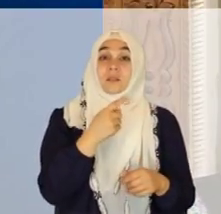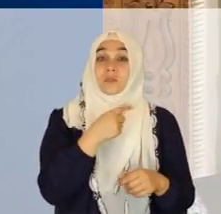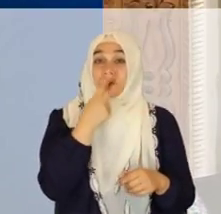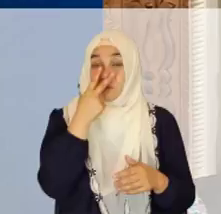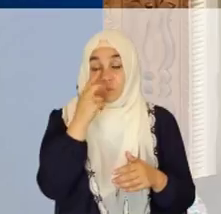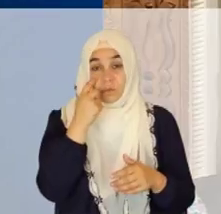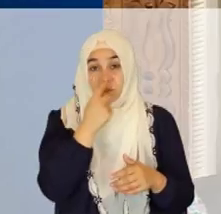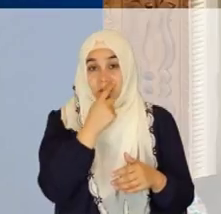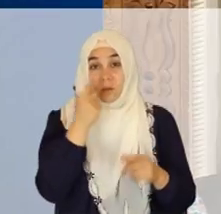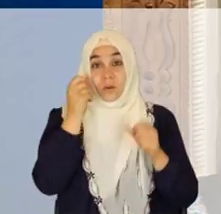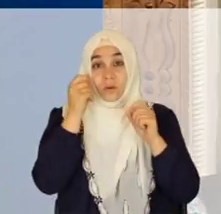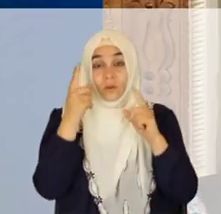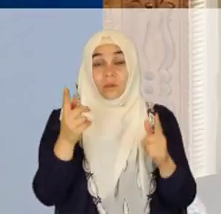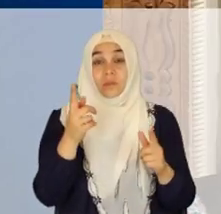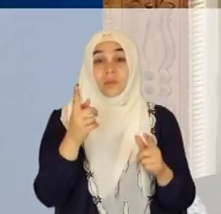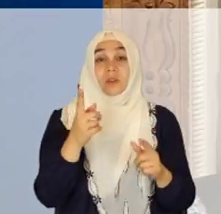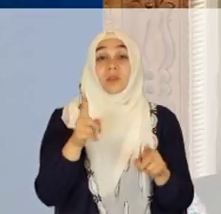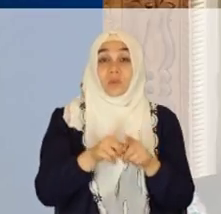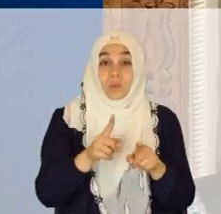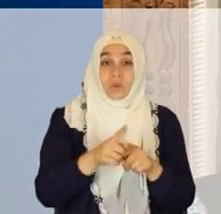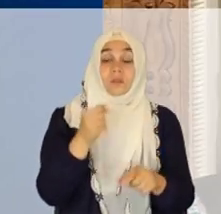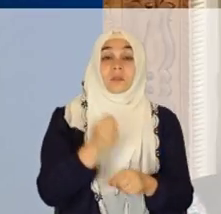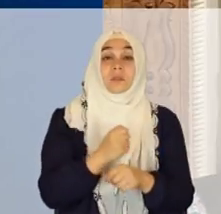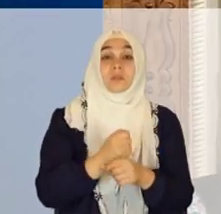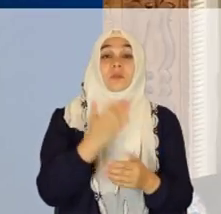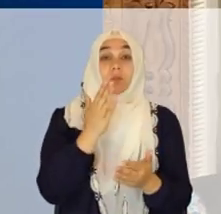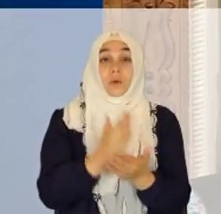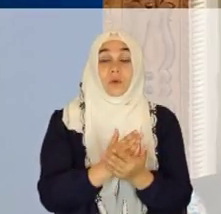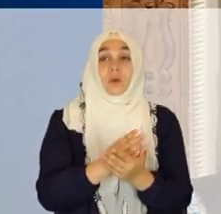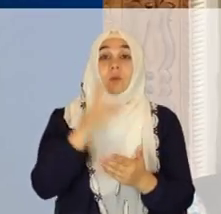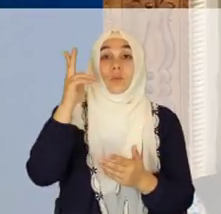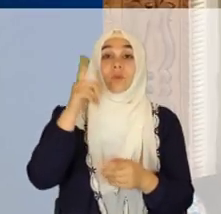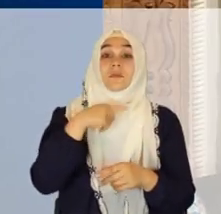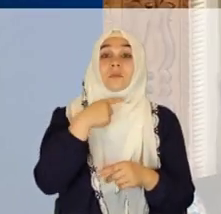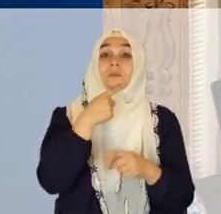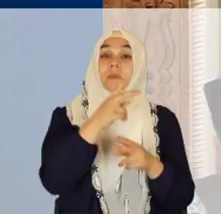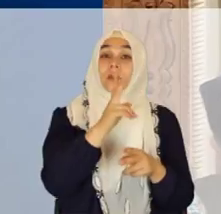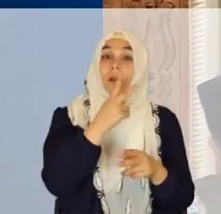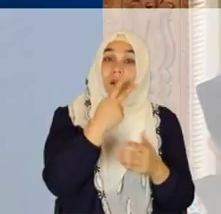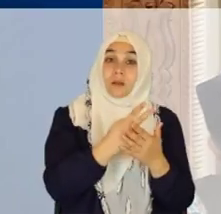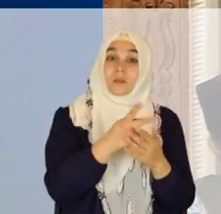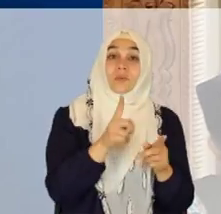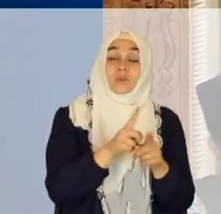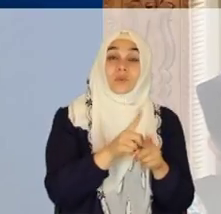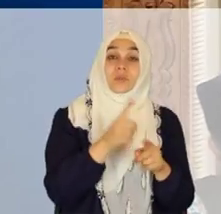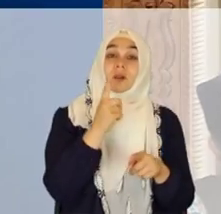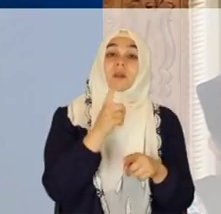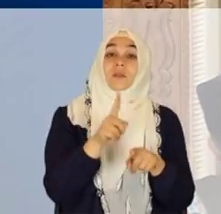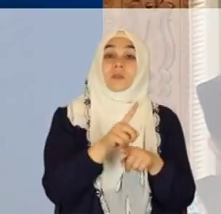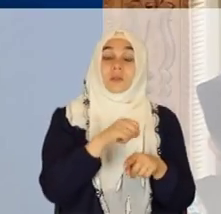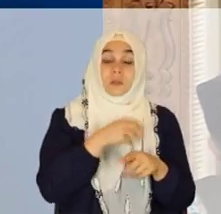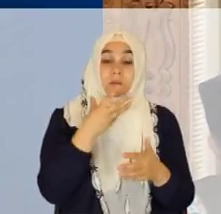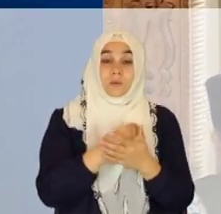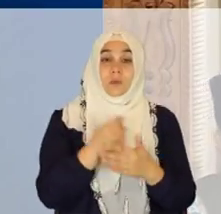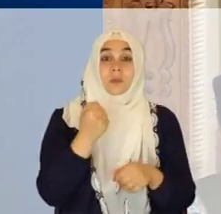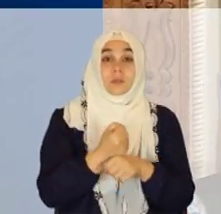O'zingni ko'zingni och, bunaqa holatlar ham bor degan ogohlantirish bo'ladi. O'zini o'g'navasa